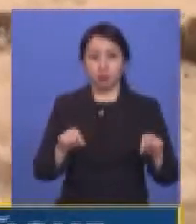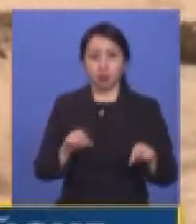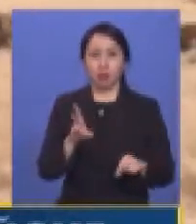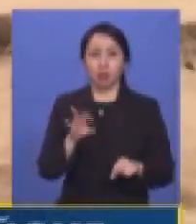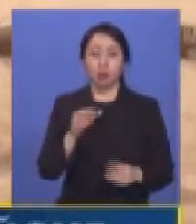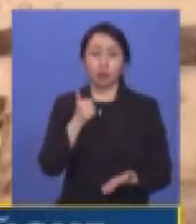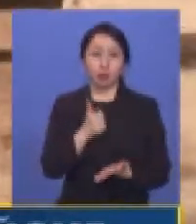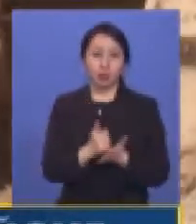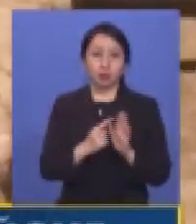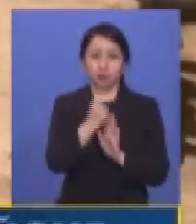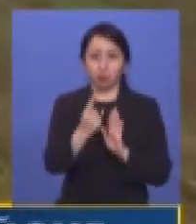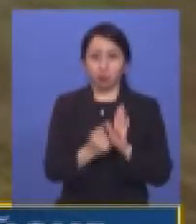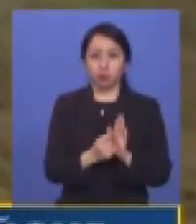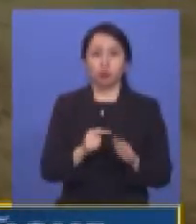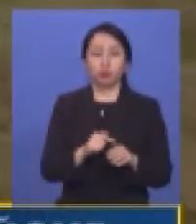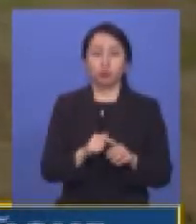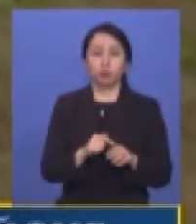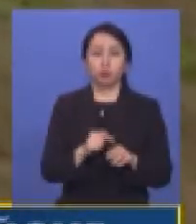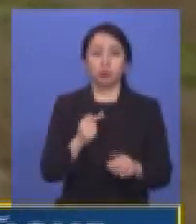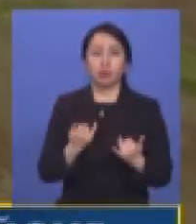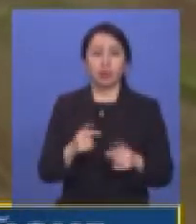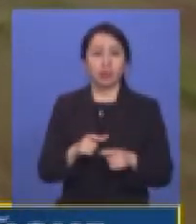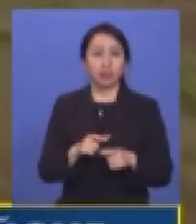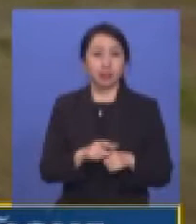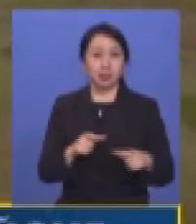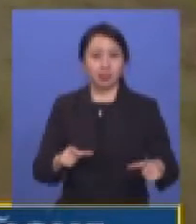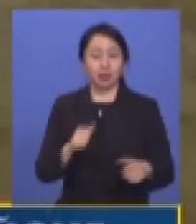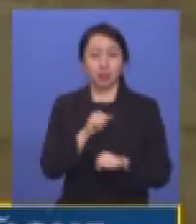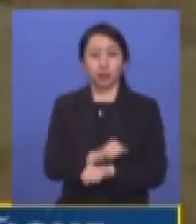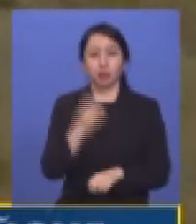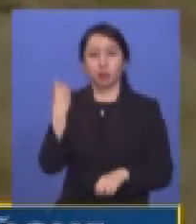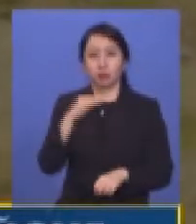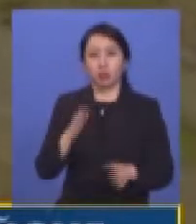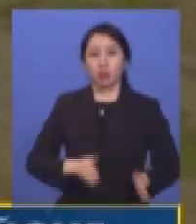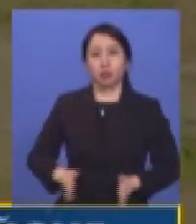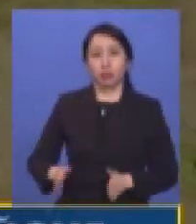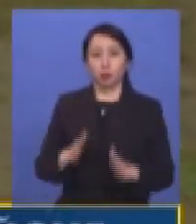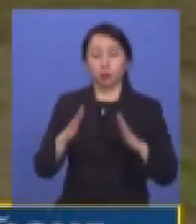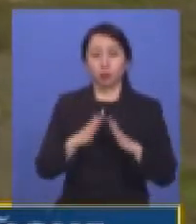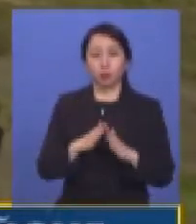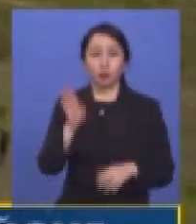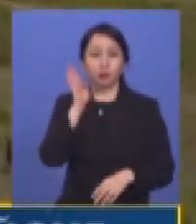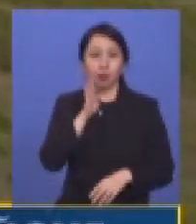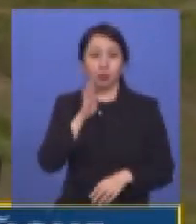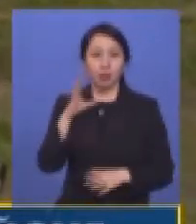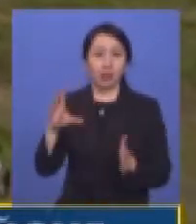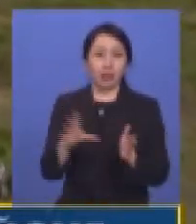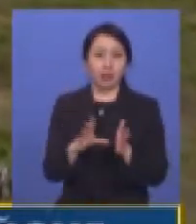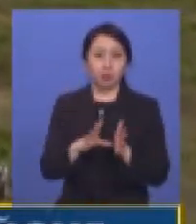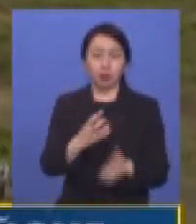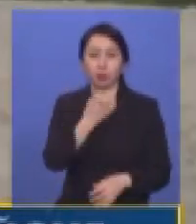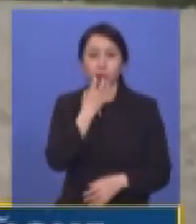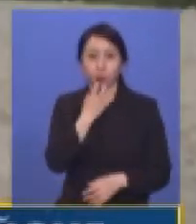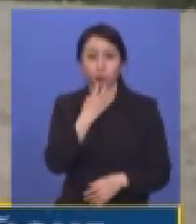объектах однако основными вопросами чувствительными для населения остаются качественные дороги жилье вода свет и